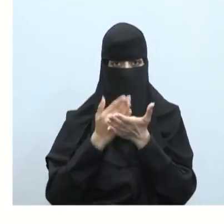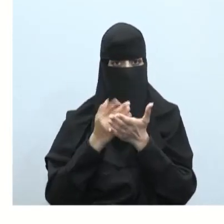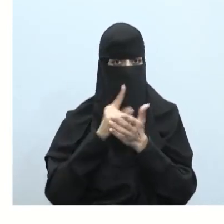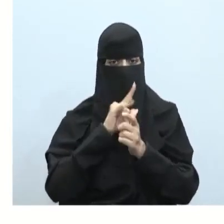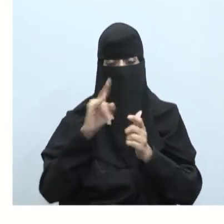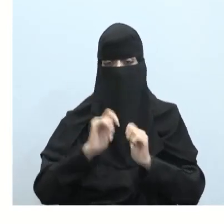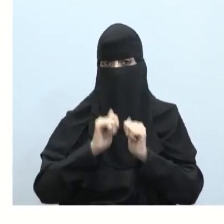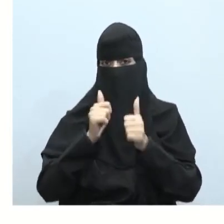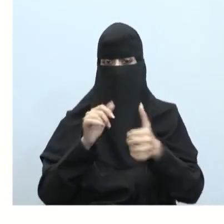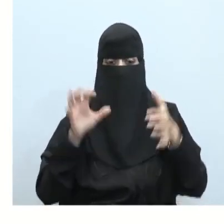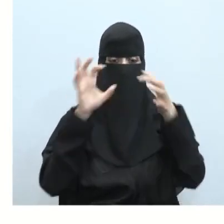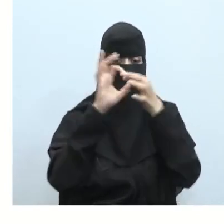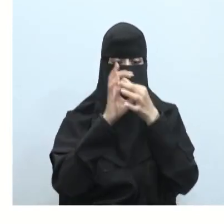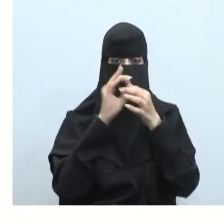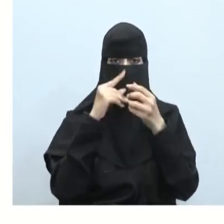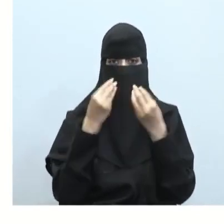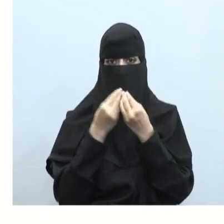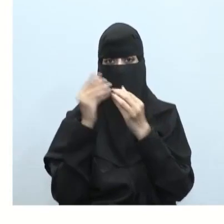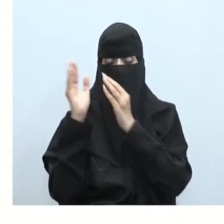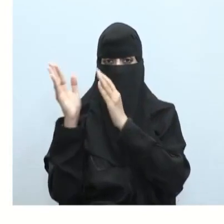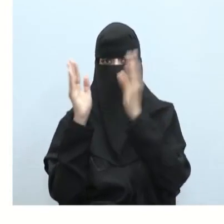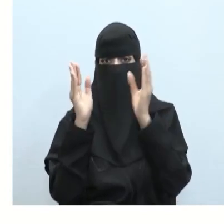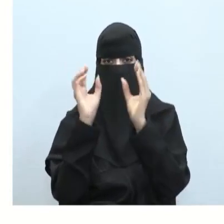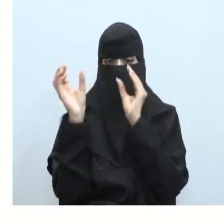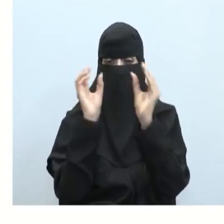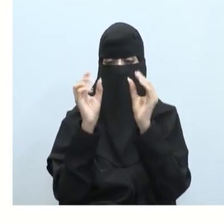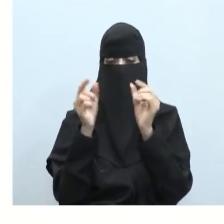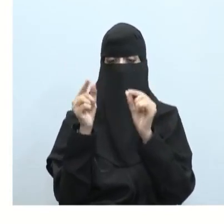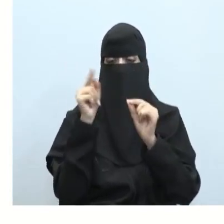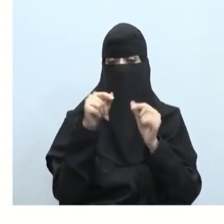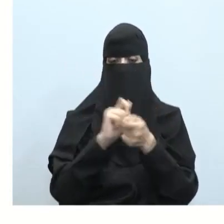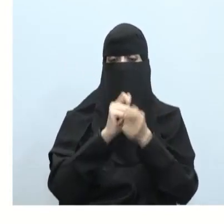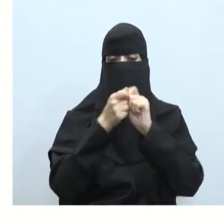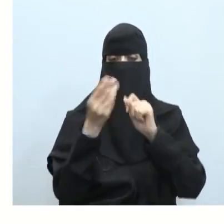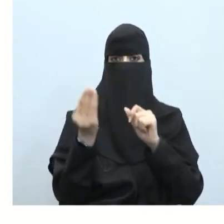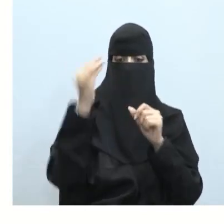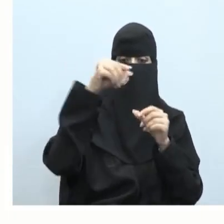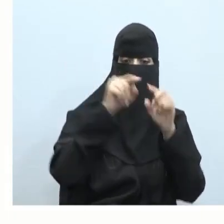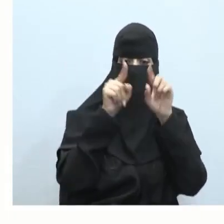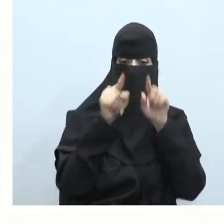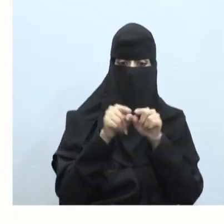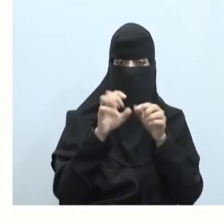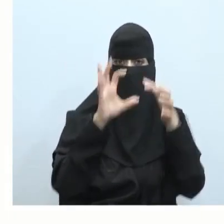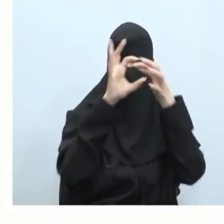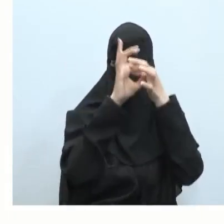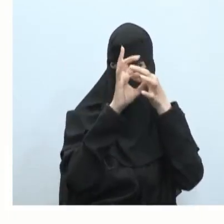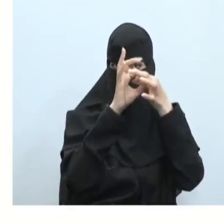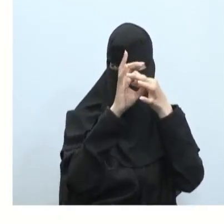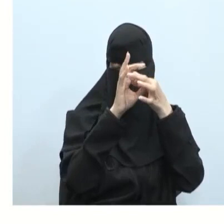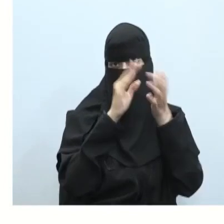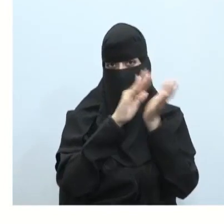ترجمه الارتباط بالمكتبات القياسيه اذا في المترجم بعد ان حول الى برنامج